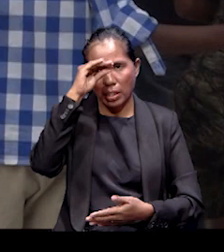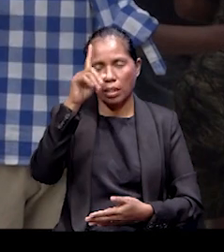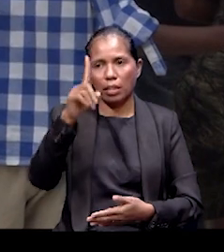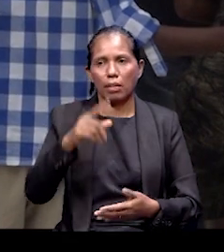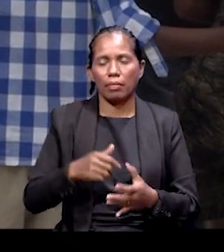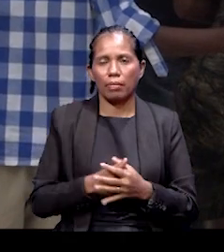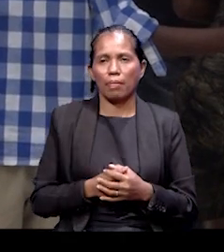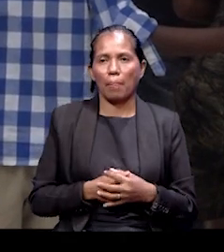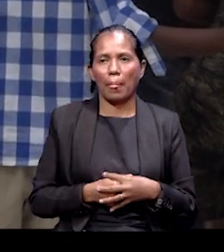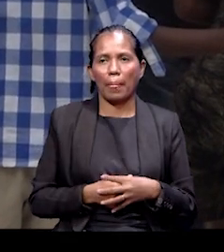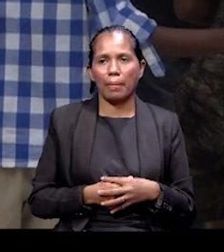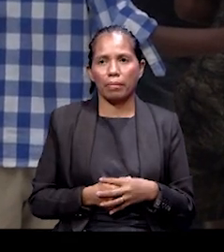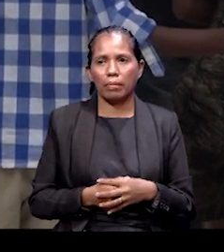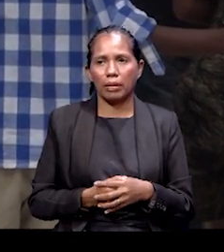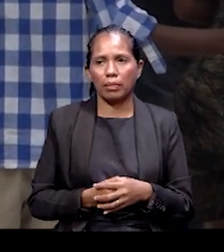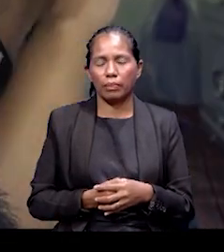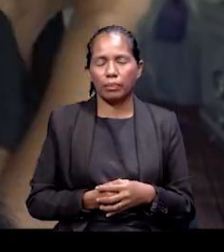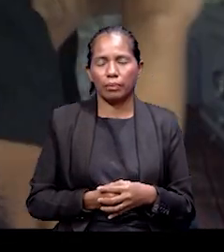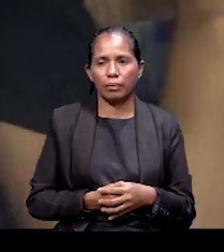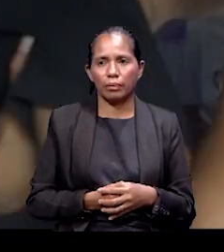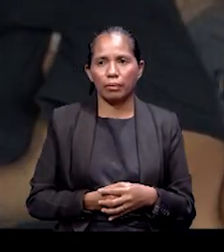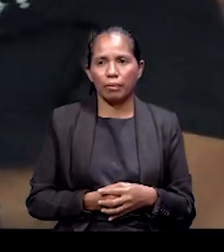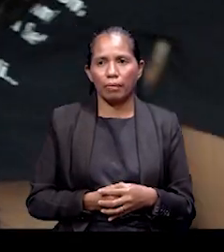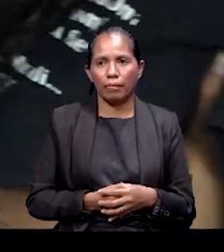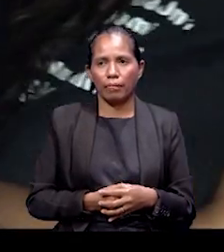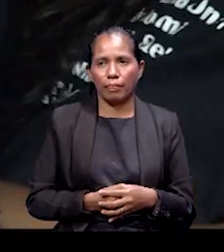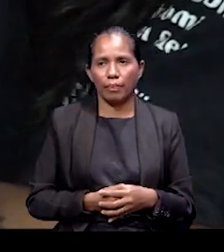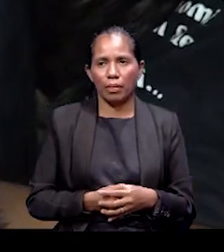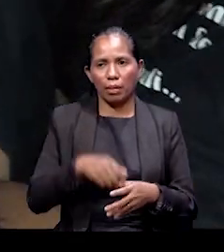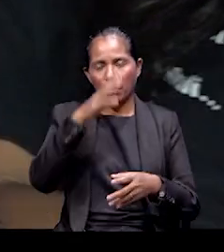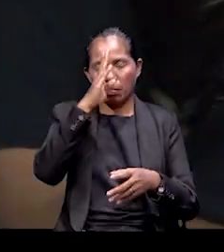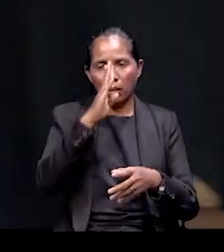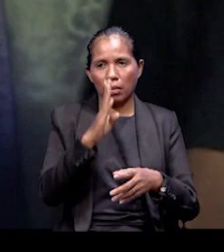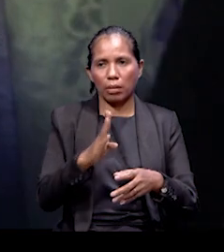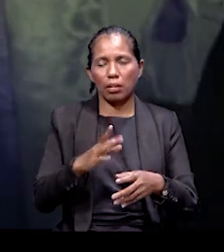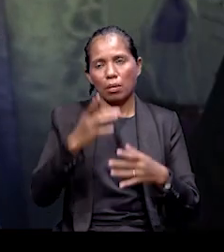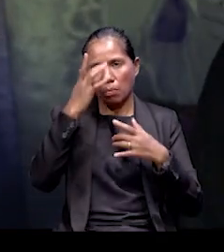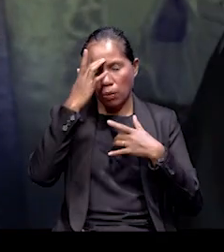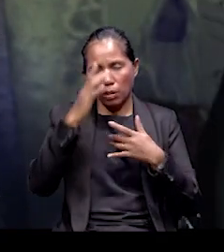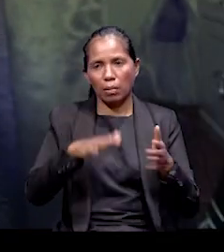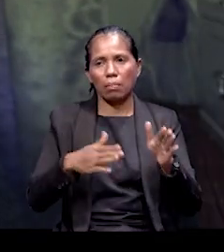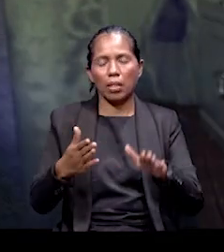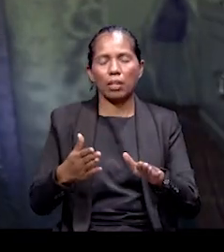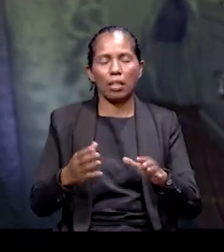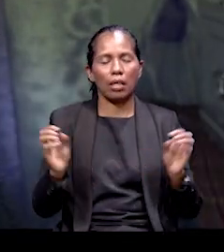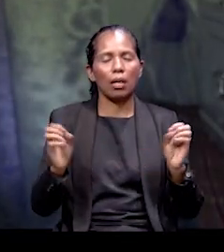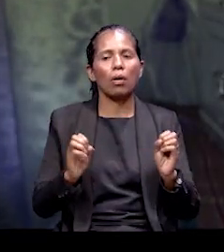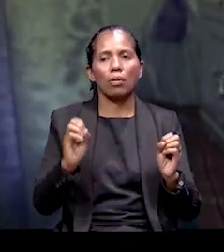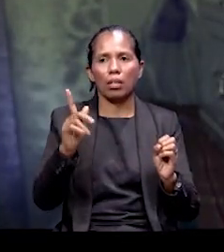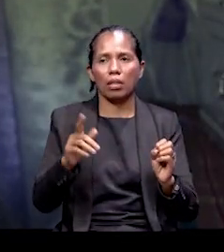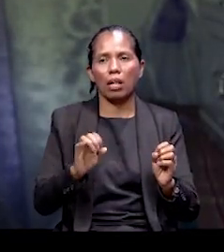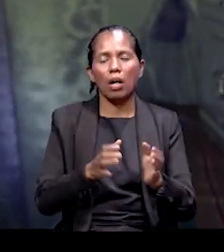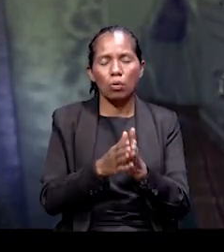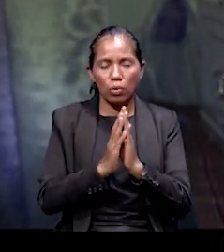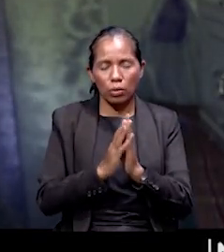Kalau aku murah rai, mah beda. Maroma pesta usi batean sini moras mamate lah buat kita mabe. Hausu napati mamati bi